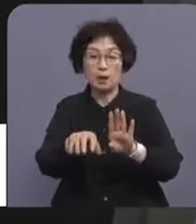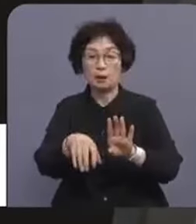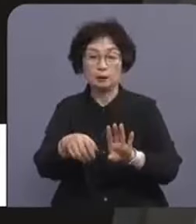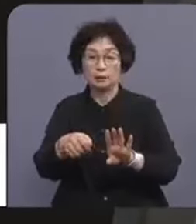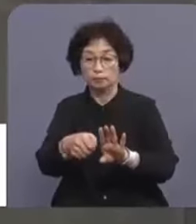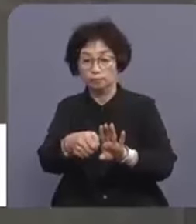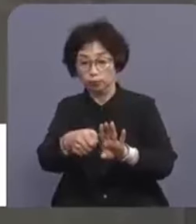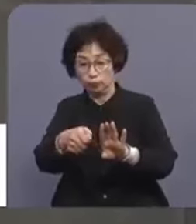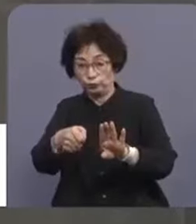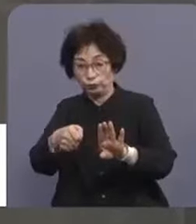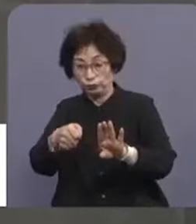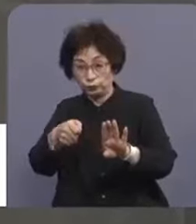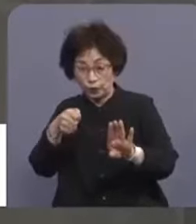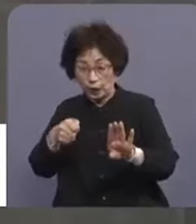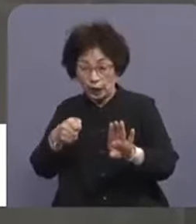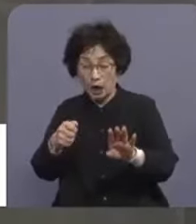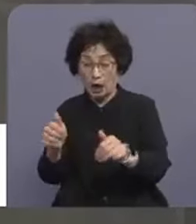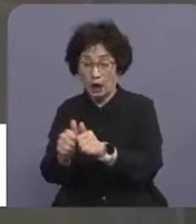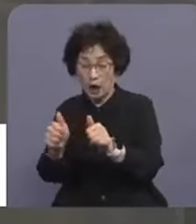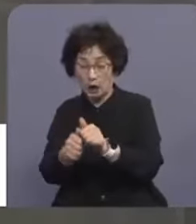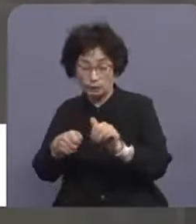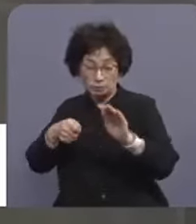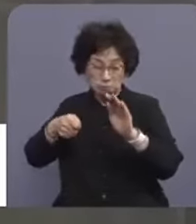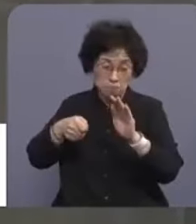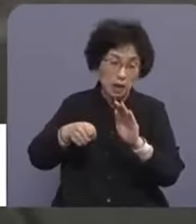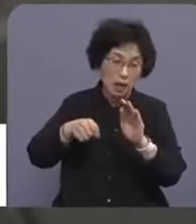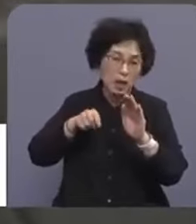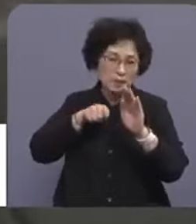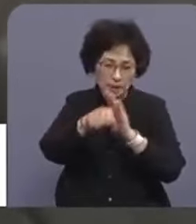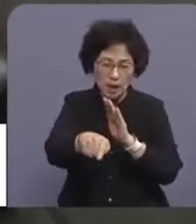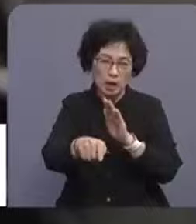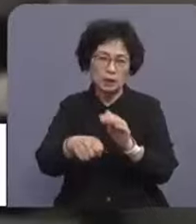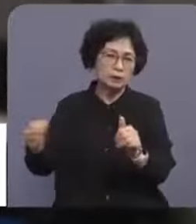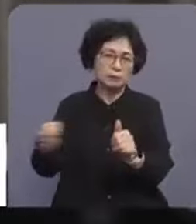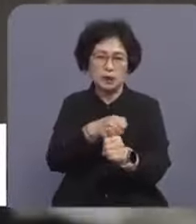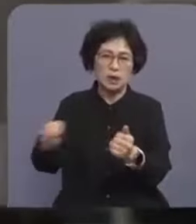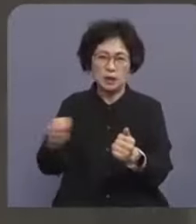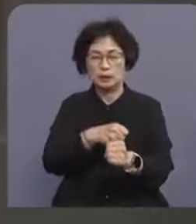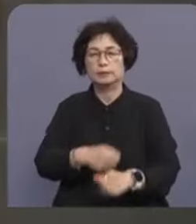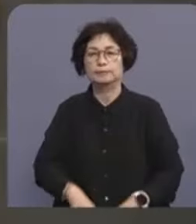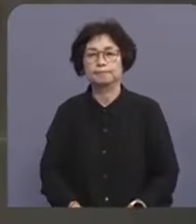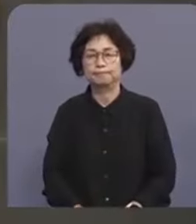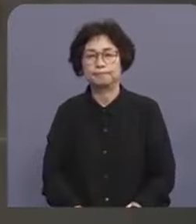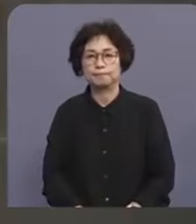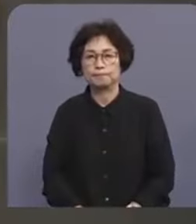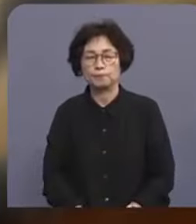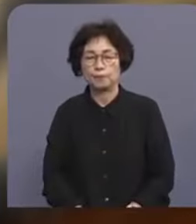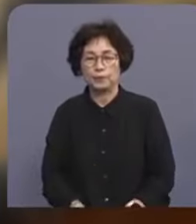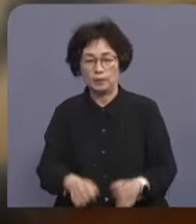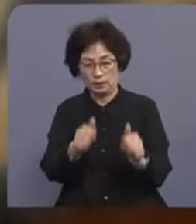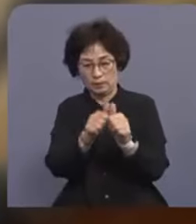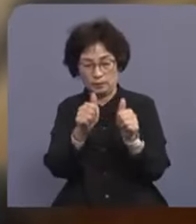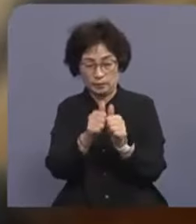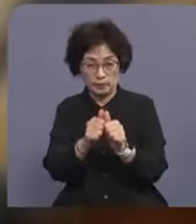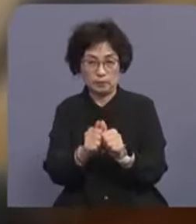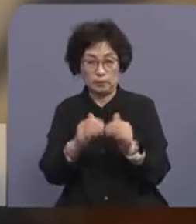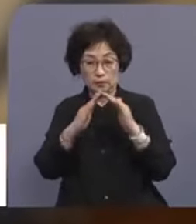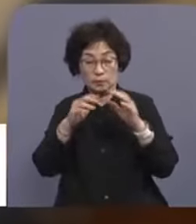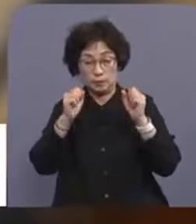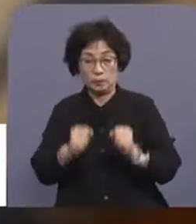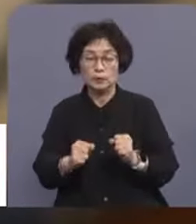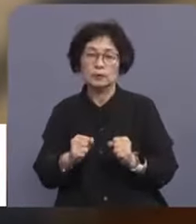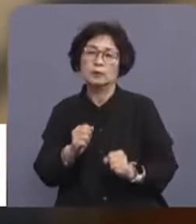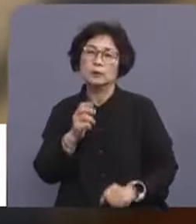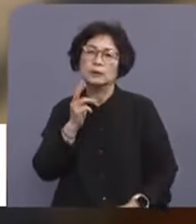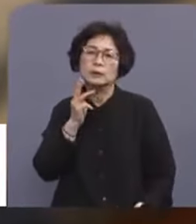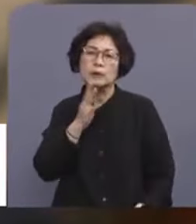문을 여는 순간 남성은 순식간에 집으로 침입해 흉기를 휘두른 것으로 경찰은 보고 있습니다. 남성이 집에 머문 시간은 불과